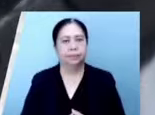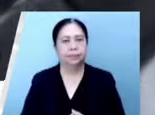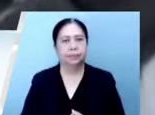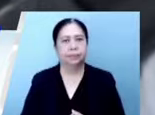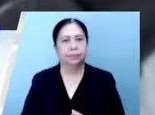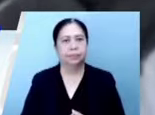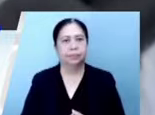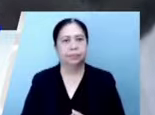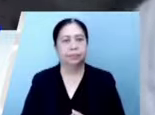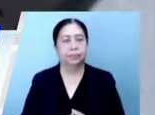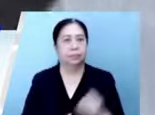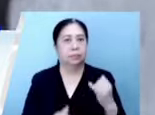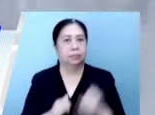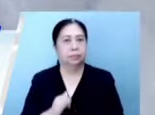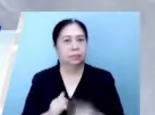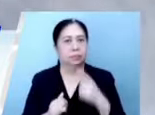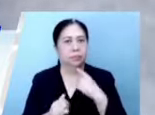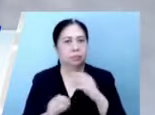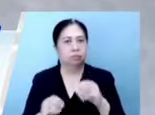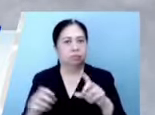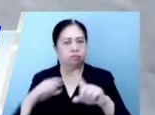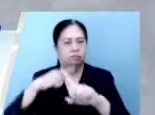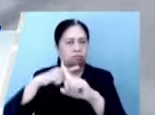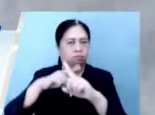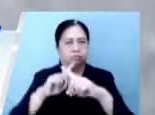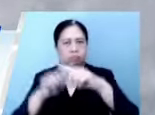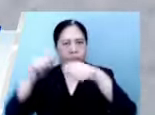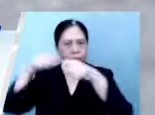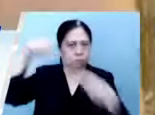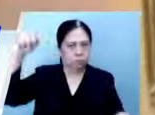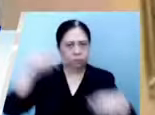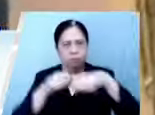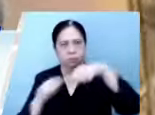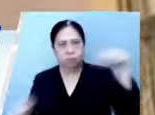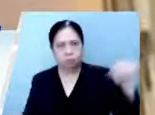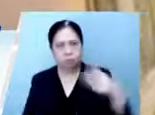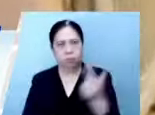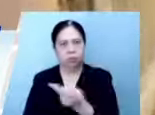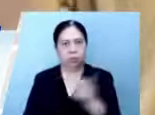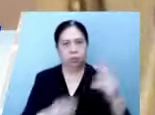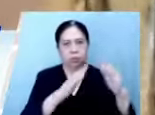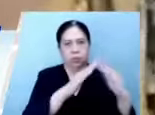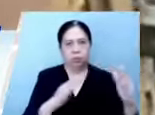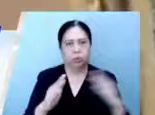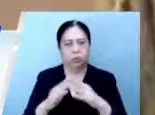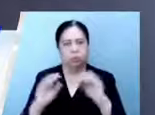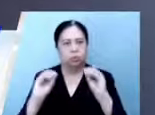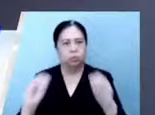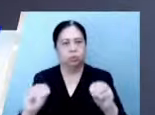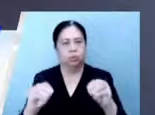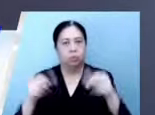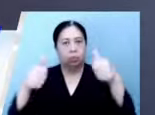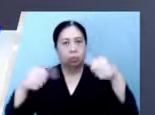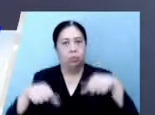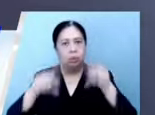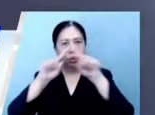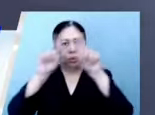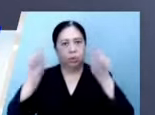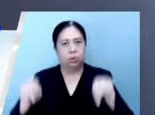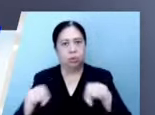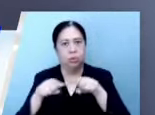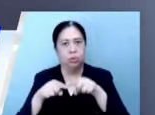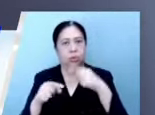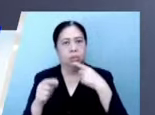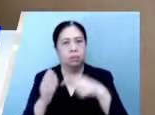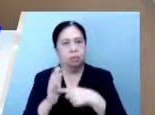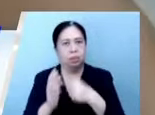Sa huli ay nilagyan ng selyo ang pintuan ng mga bahay sa Santa Rosa at Caloocan at dinikitan ng poster ni Bantag kung saan nakasaad ang